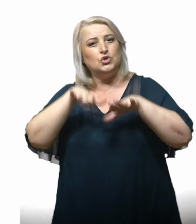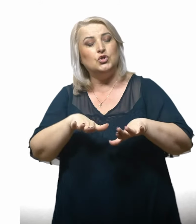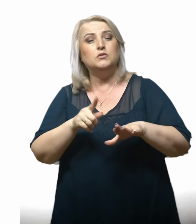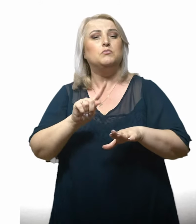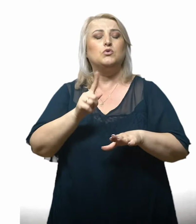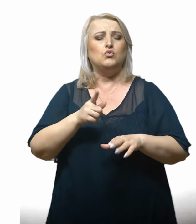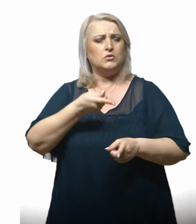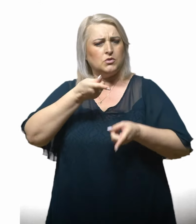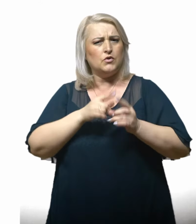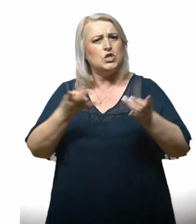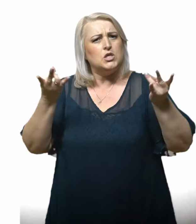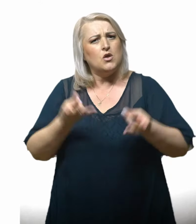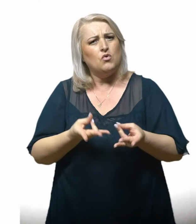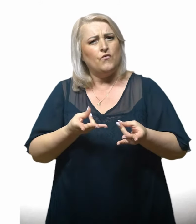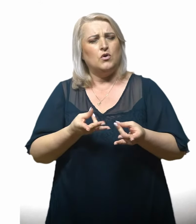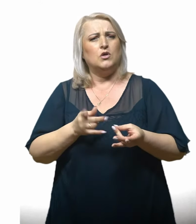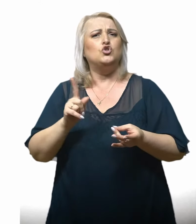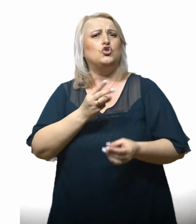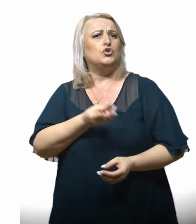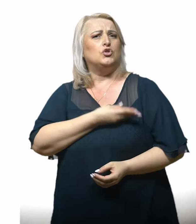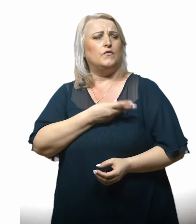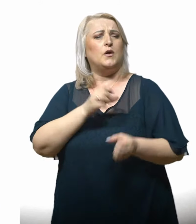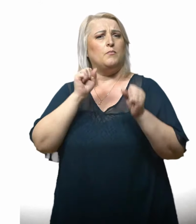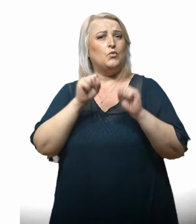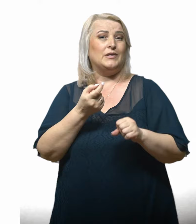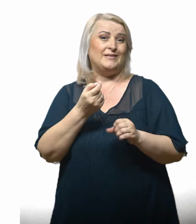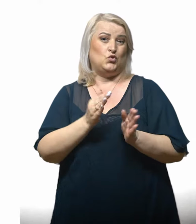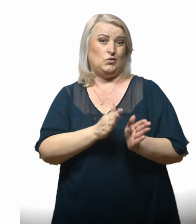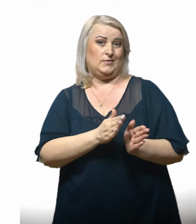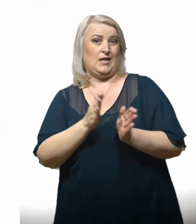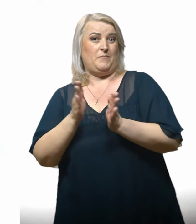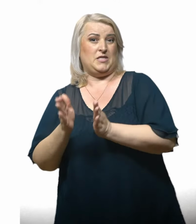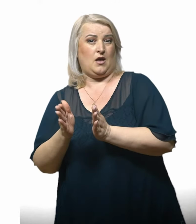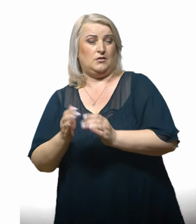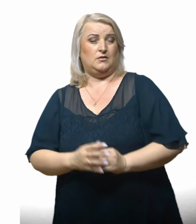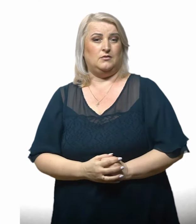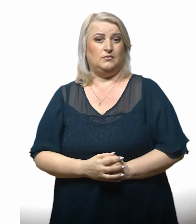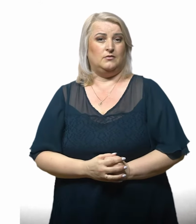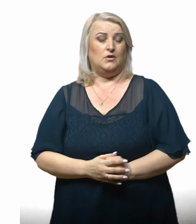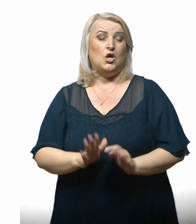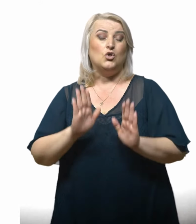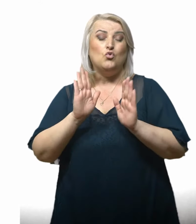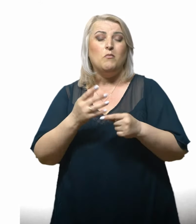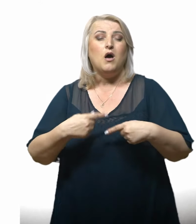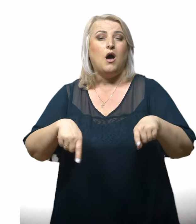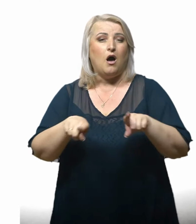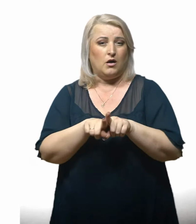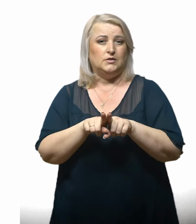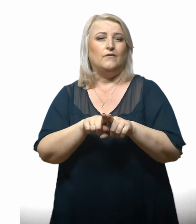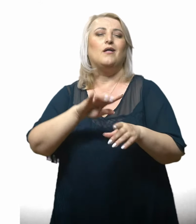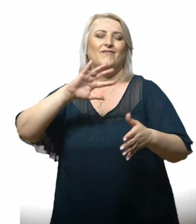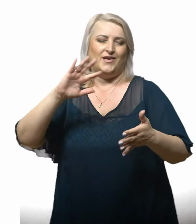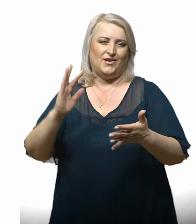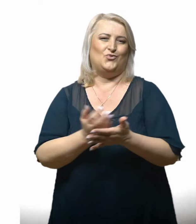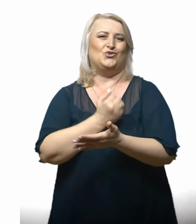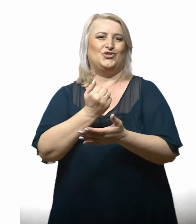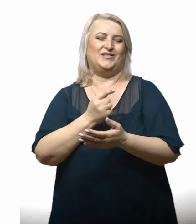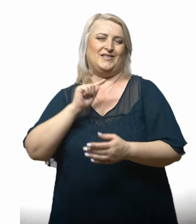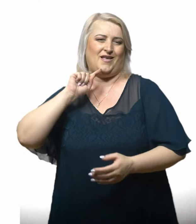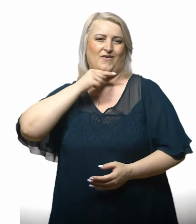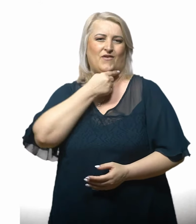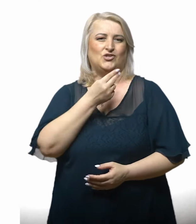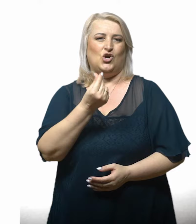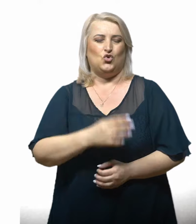cu adevărat nevoie și ce dorințe pot fi un pic amânate. Numai astfel vei reuși să faci